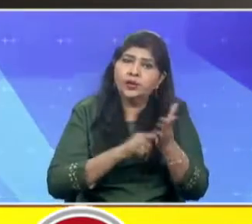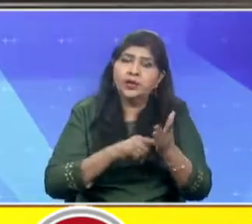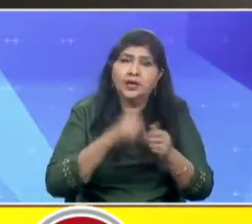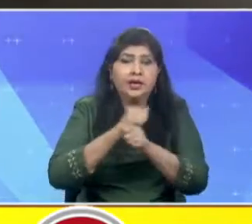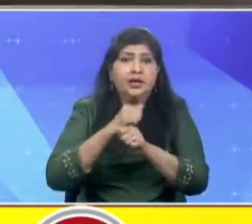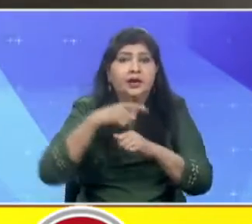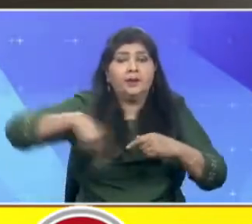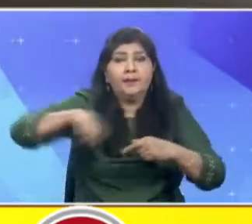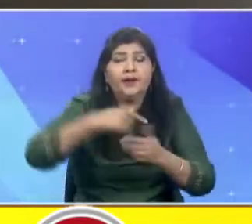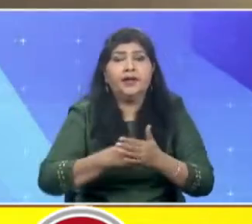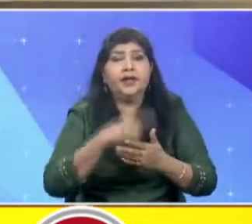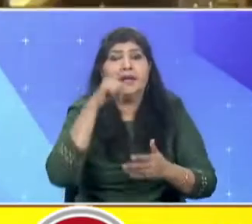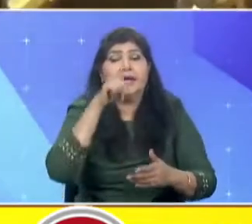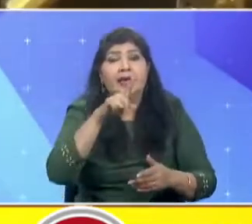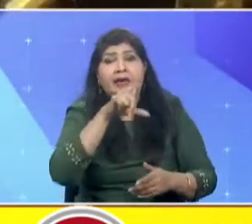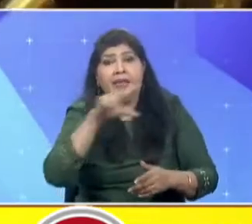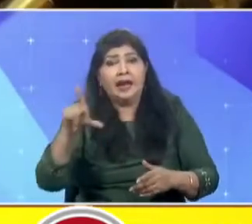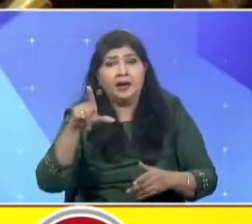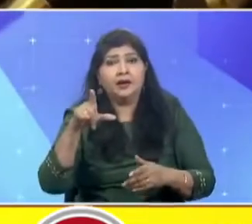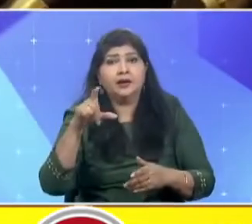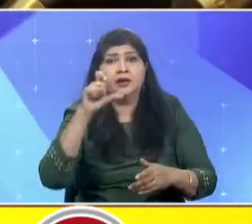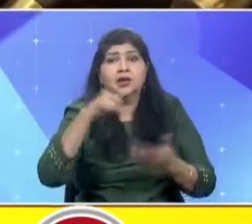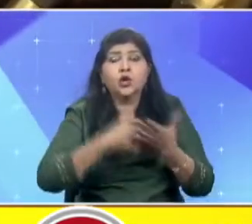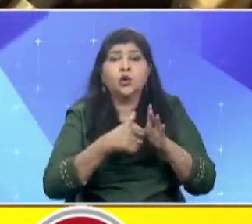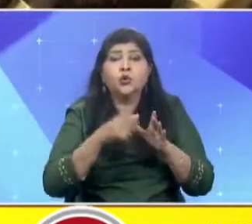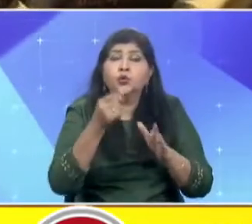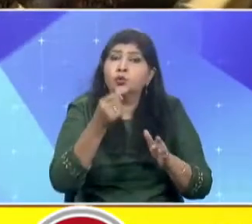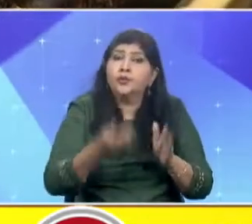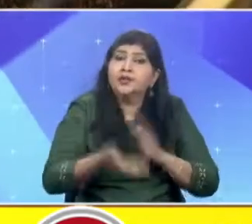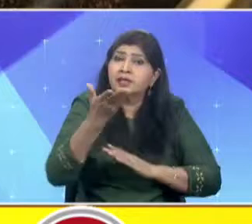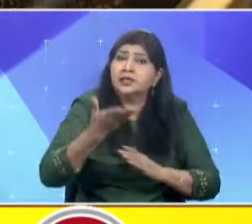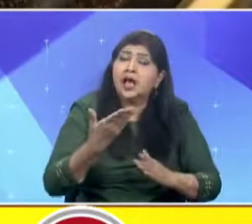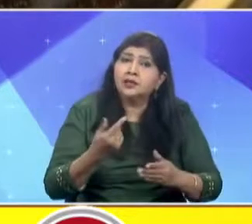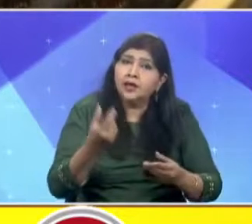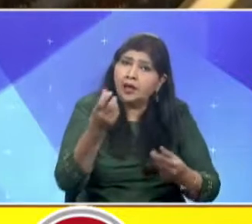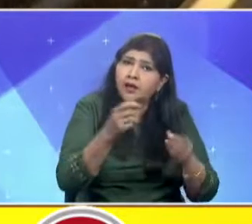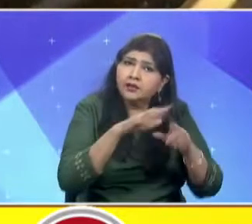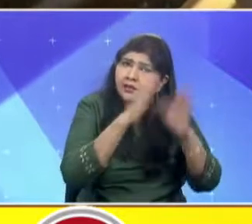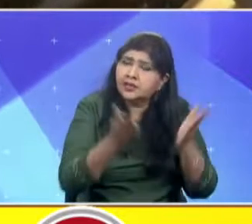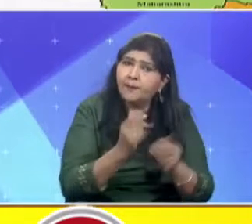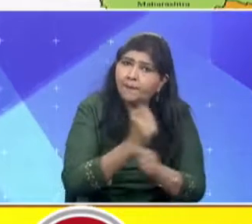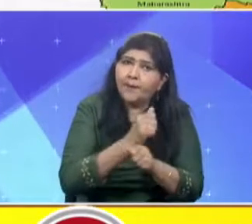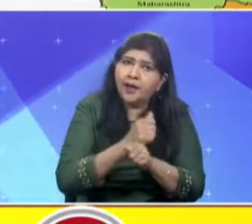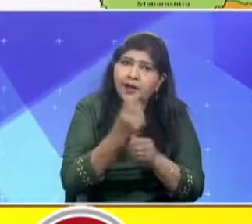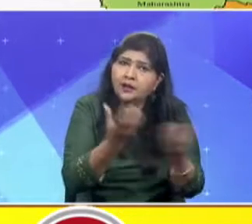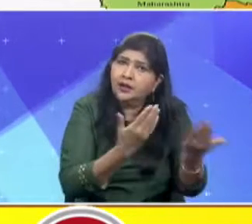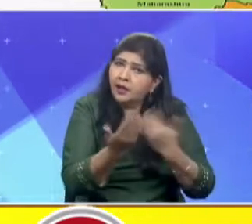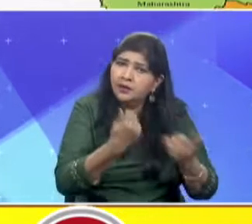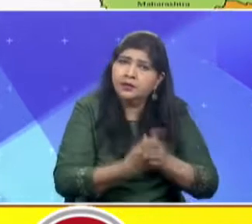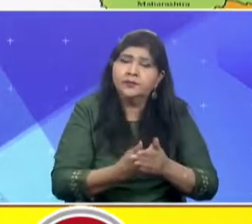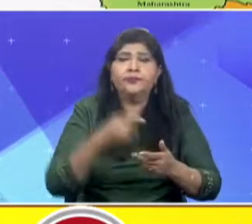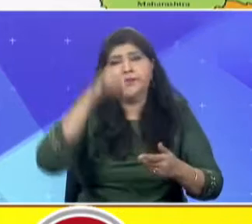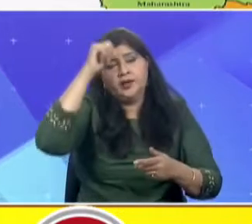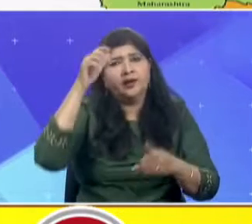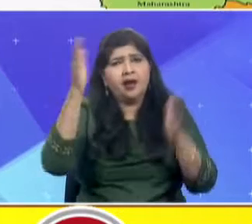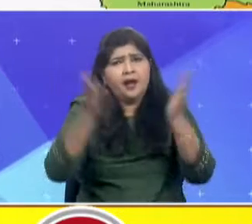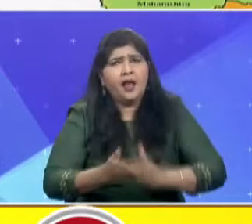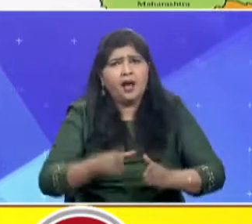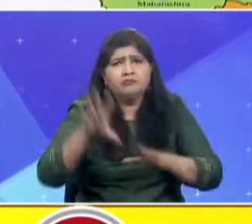ने 1 लाख करोड़ रुपए से ज्यादा की चीजें खरीदी हैं। देश के कोने कोने